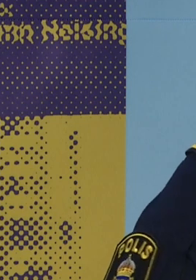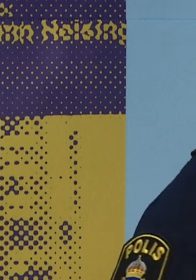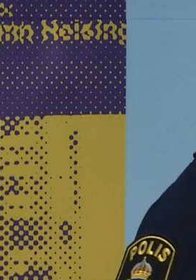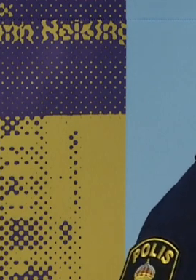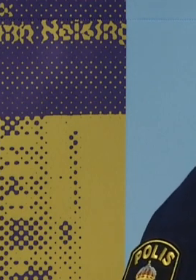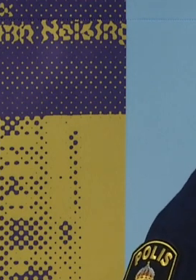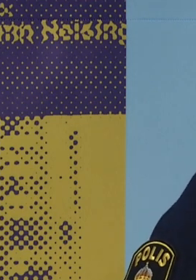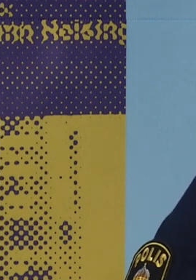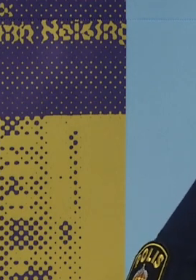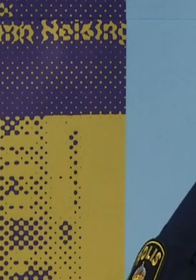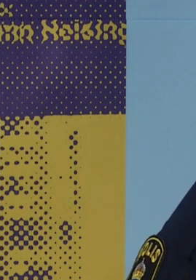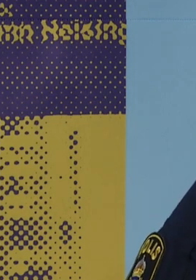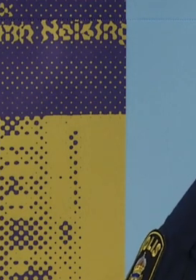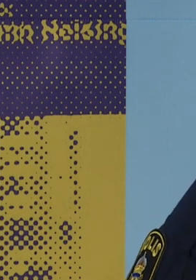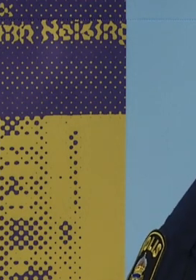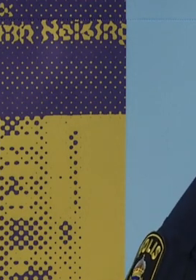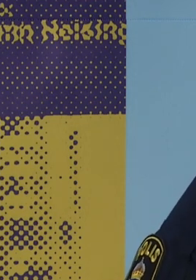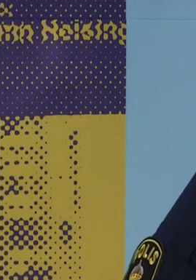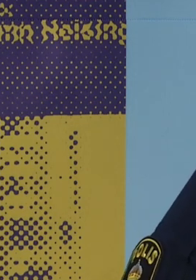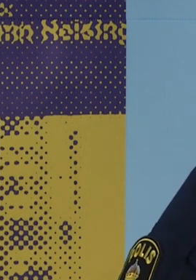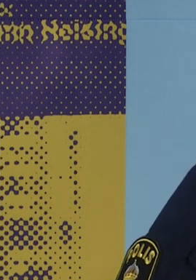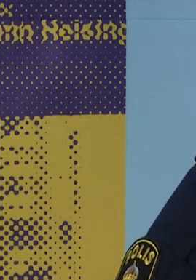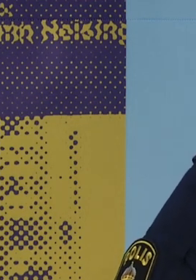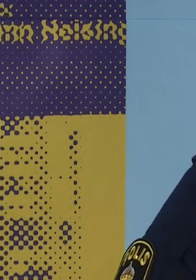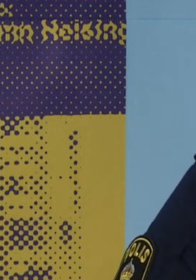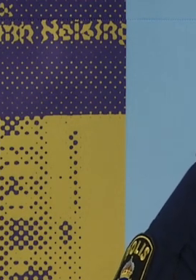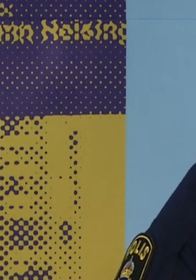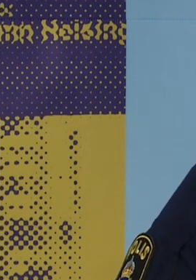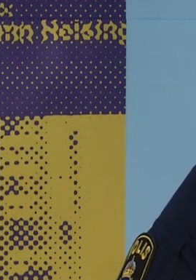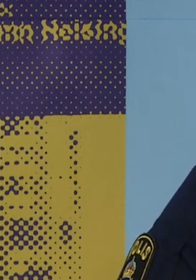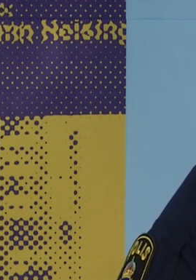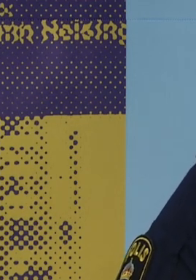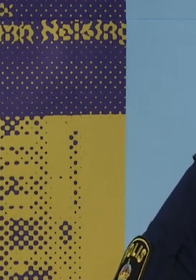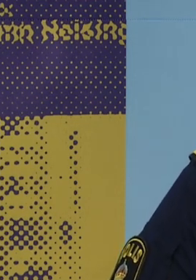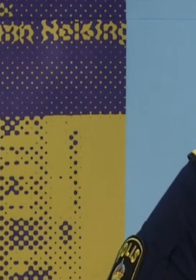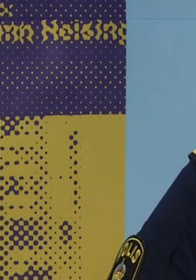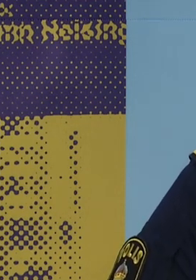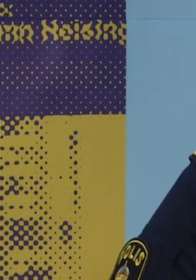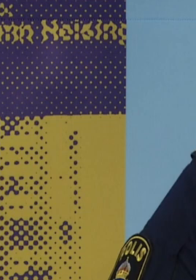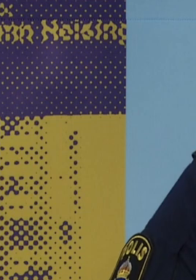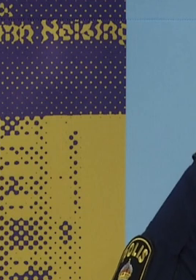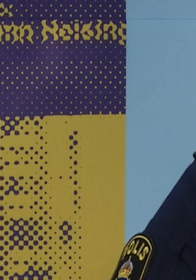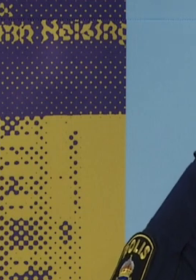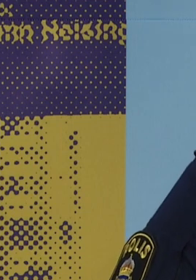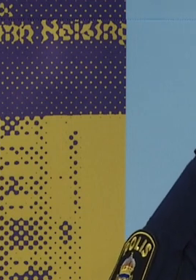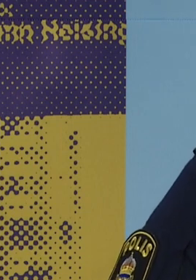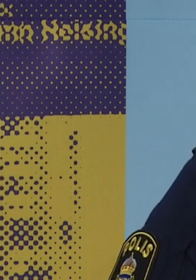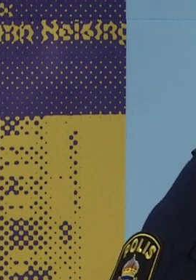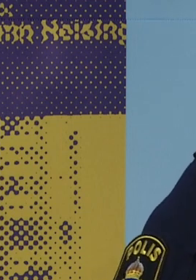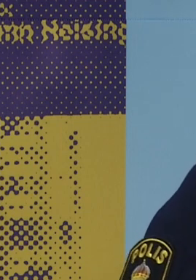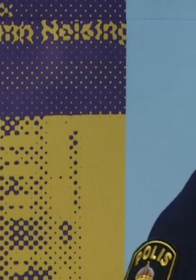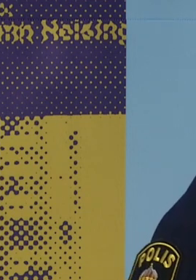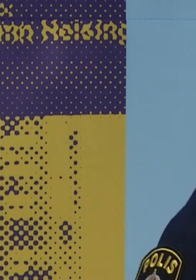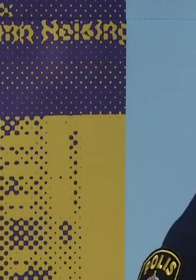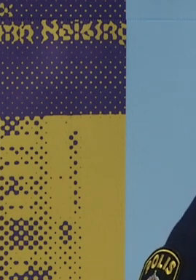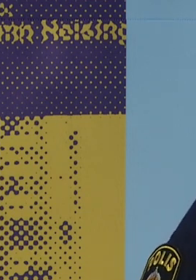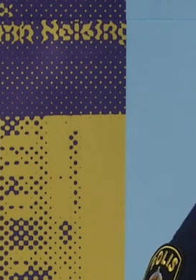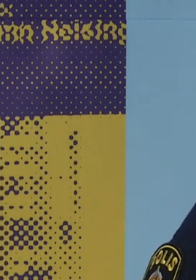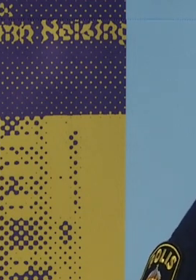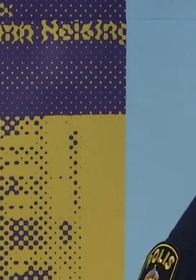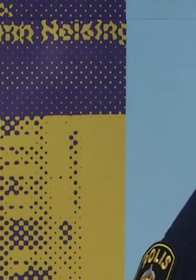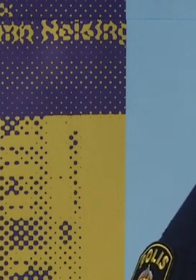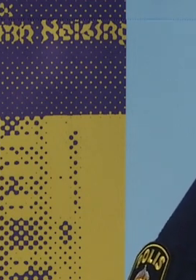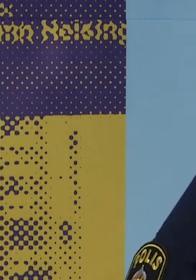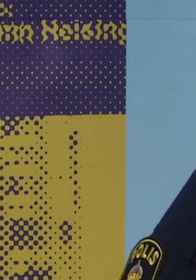alldeles utmärkt hittills. Så vi har minskat genomströmningstiden med många, många veckor. Och är nere på 9 dagar till exempel på ett